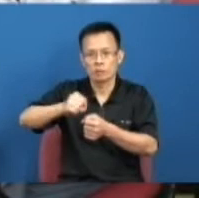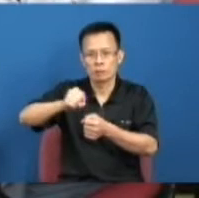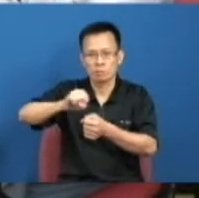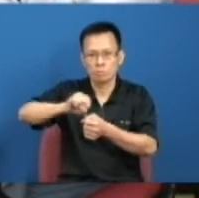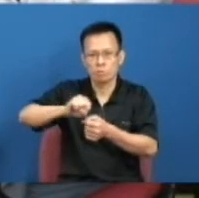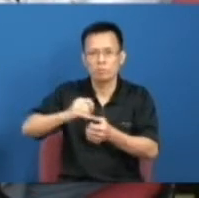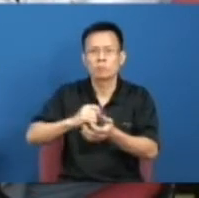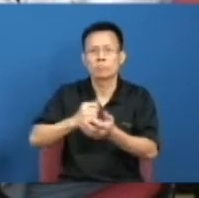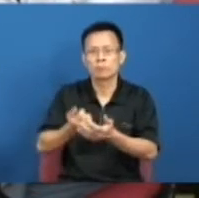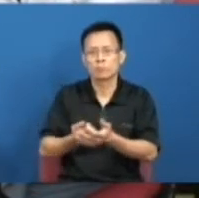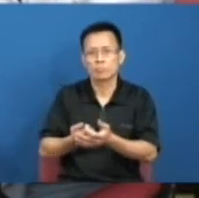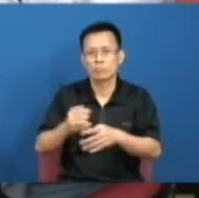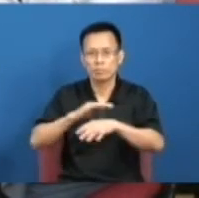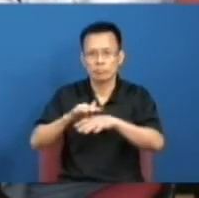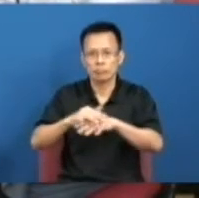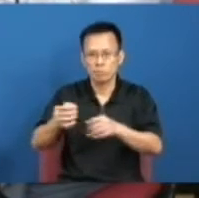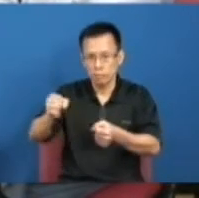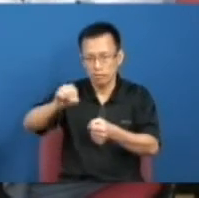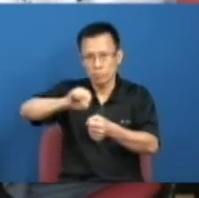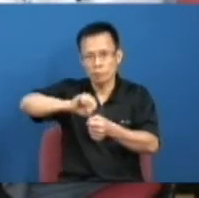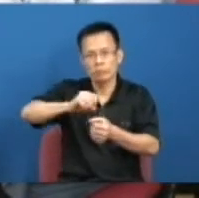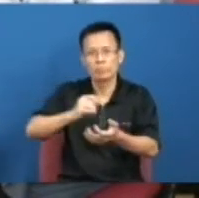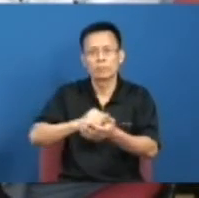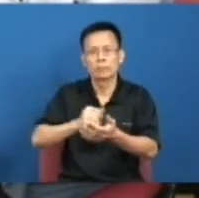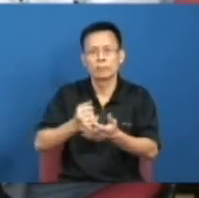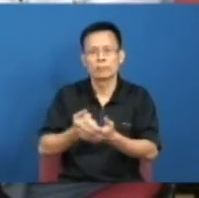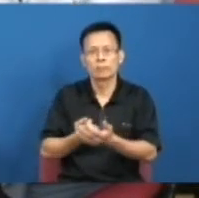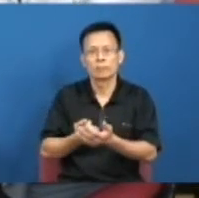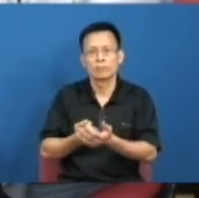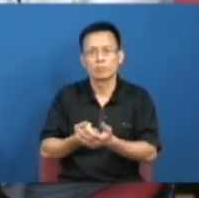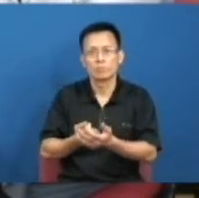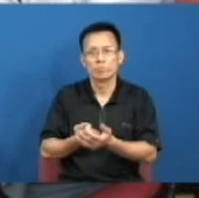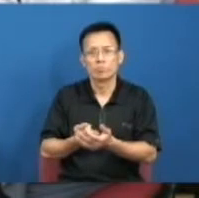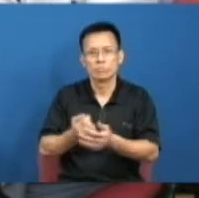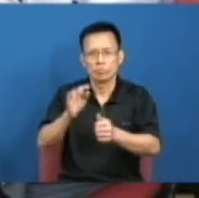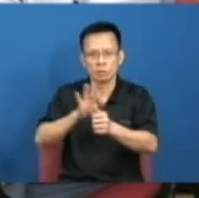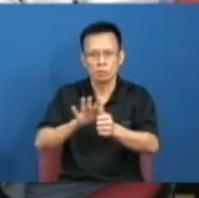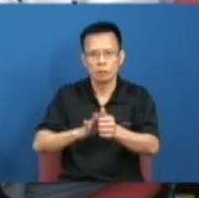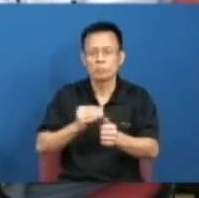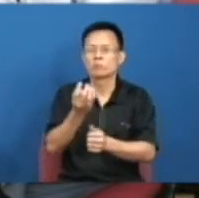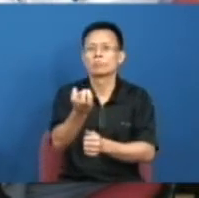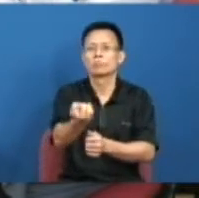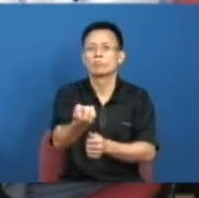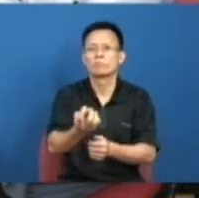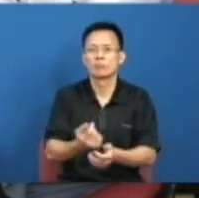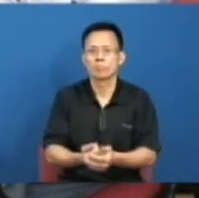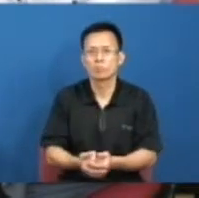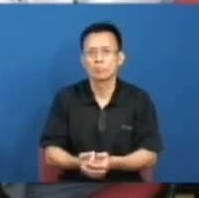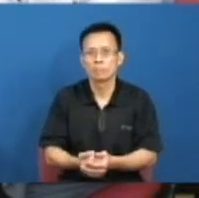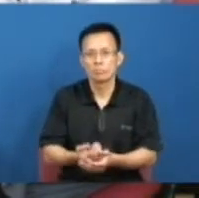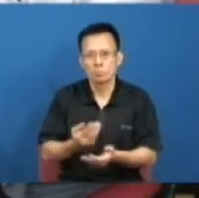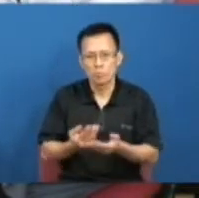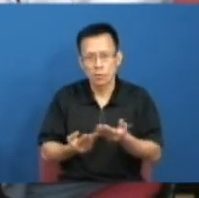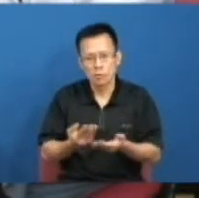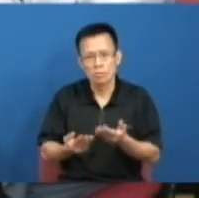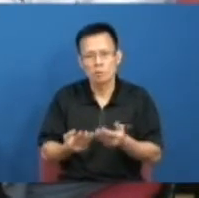以你一般普通嘅化學成分，有化學成分嘅嘢咧，係對佢唔會咁大影響。 係啦，係啦，啊， 除非有一樣